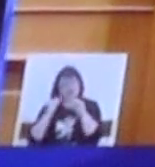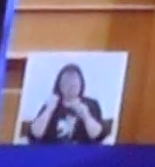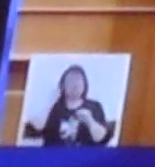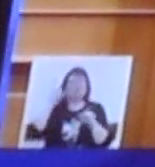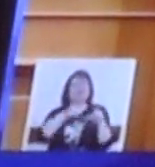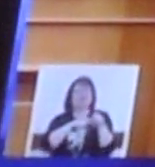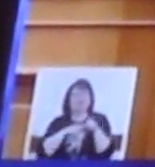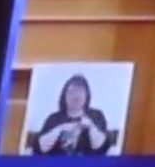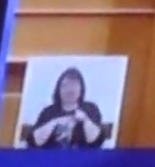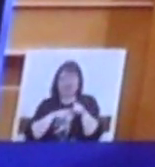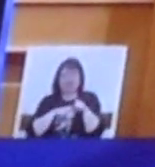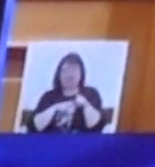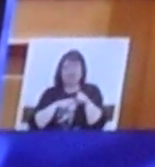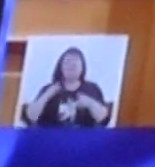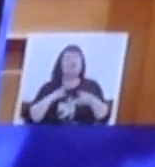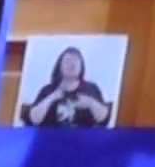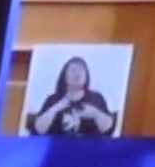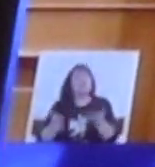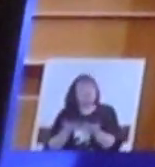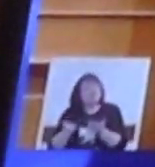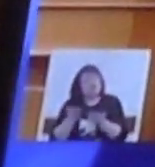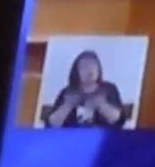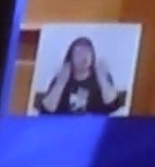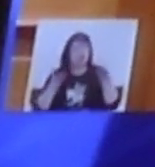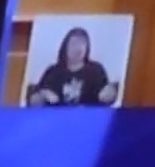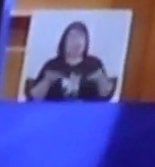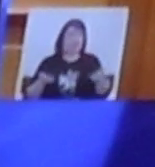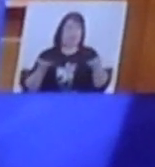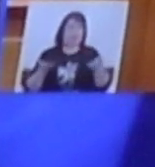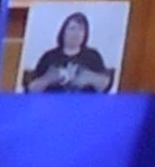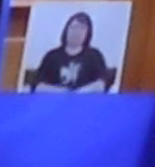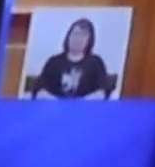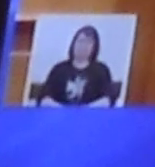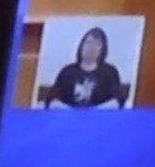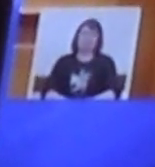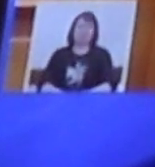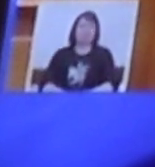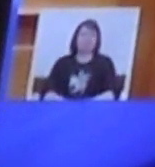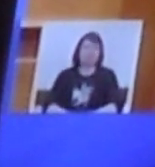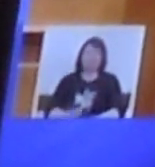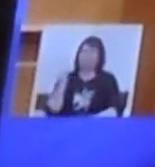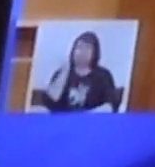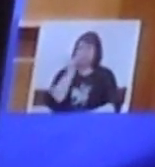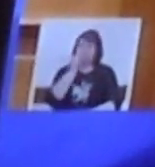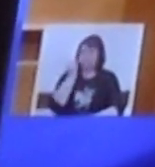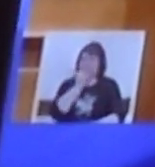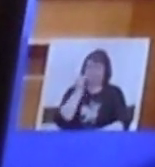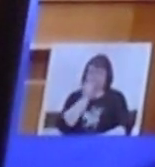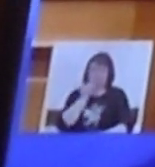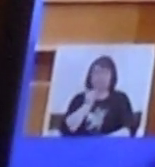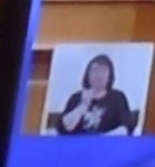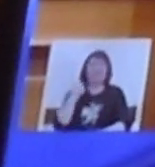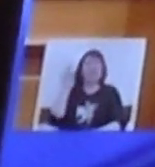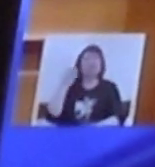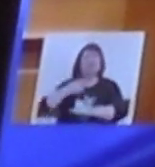αντικειμενική δημοσιογραφία, πιστεύω στην υποκειμενική για την καθένα ιδεολογία του. Δεν κάνει το παιδί αυτό για αρχηγός. Ας μην γελιόμαστε και θα το δεις. Όταν θα